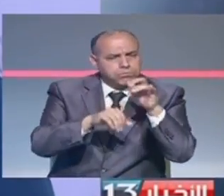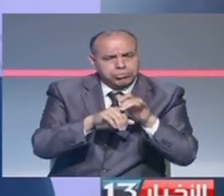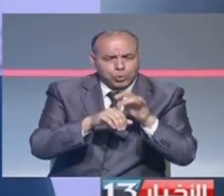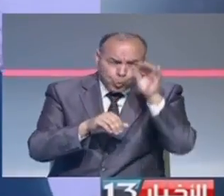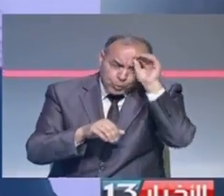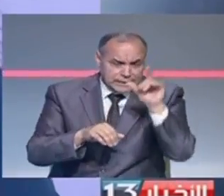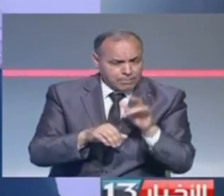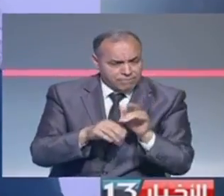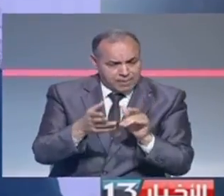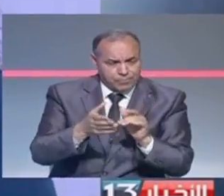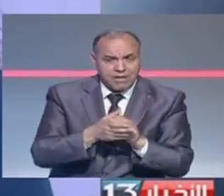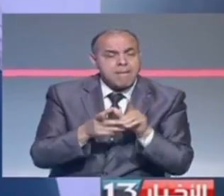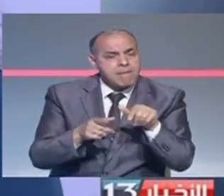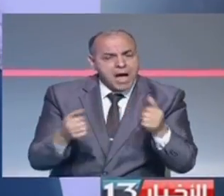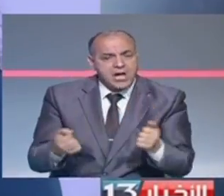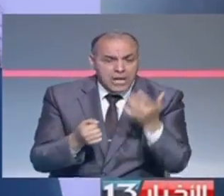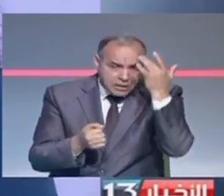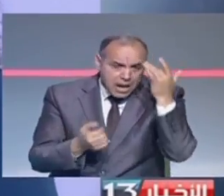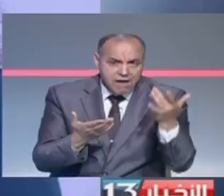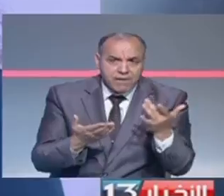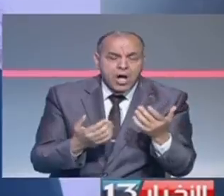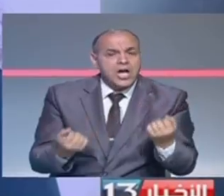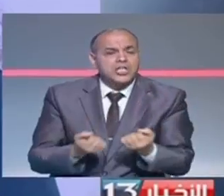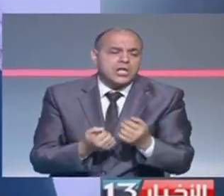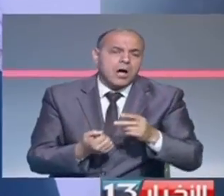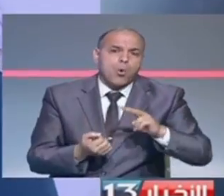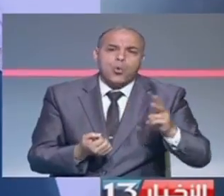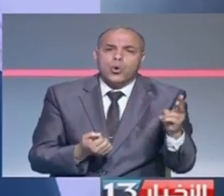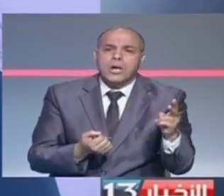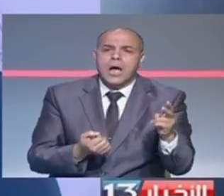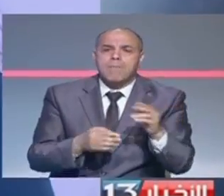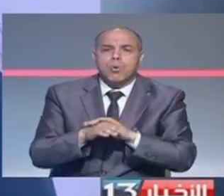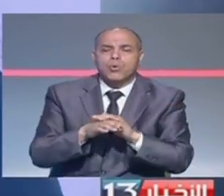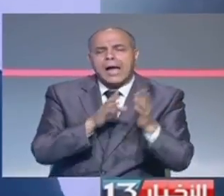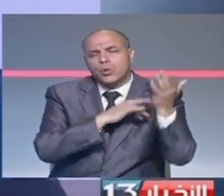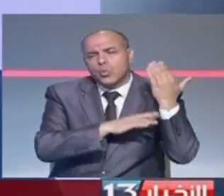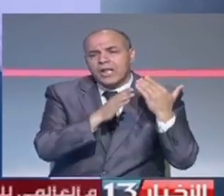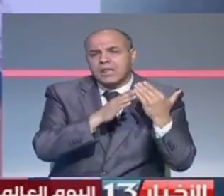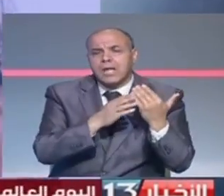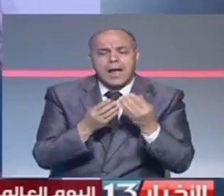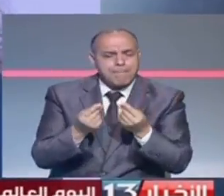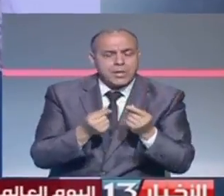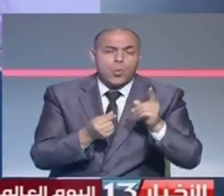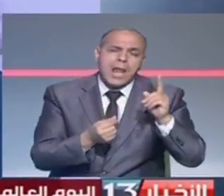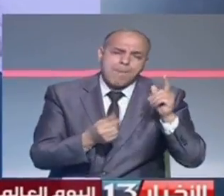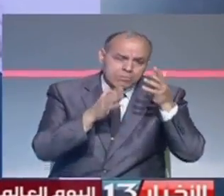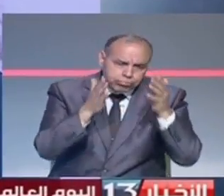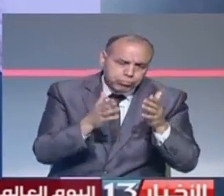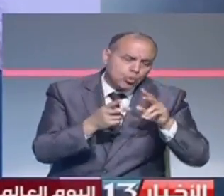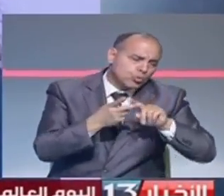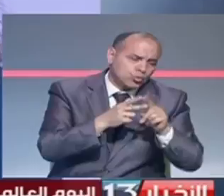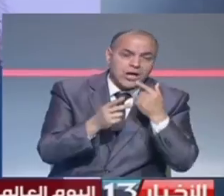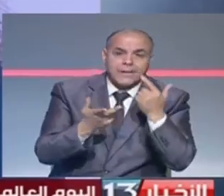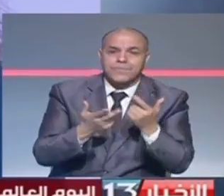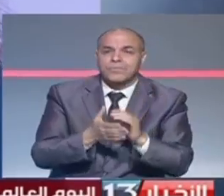التونسيه عندنا عاشتها ثقافيه وانشا يعني ال كلها محتواها على التراث المادي واللامادي يعني